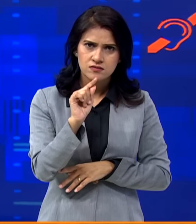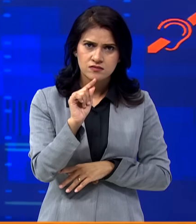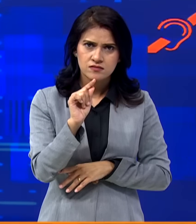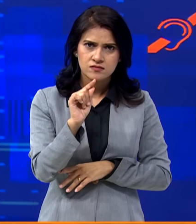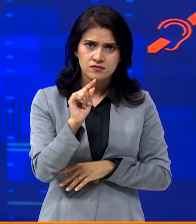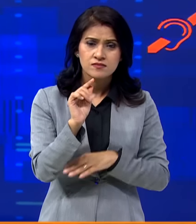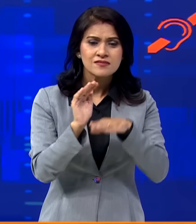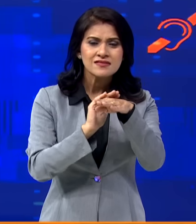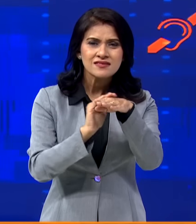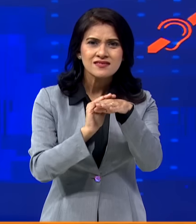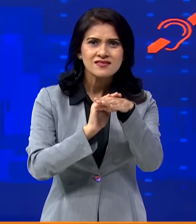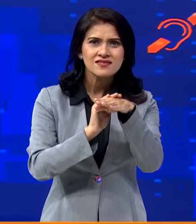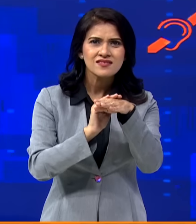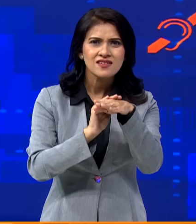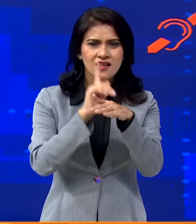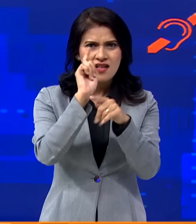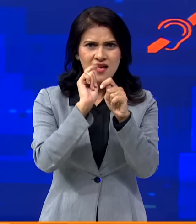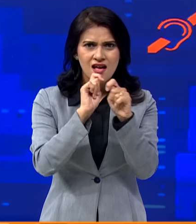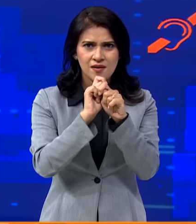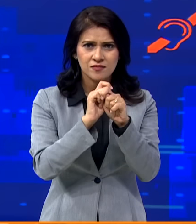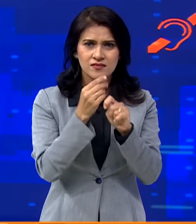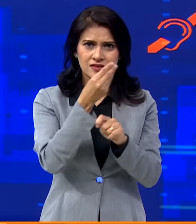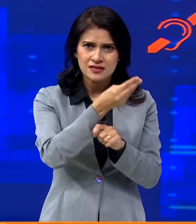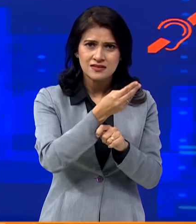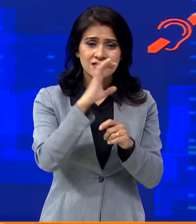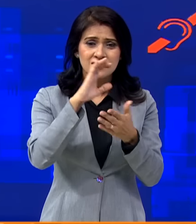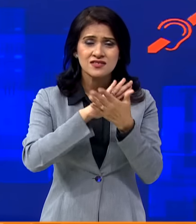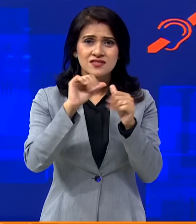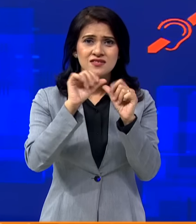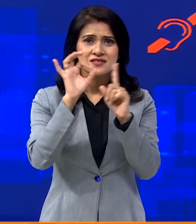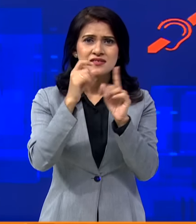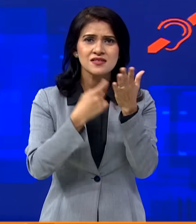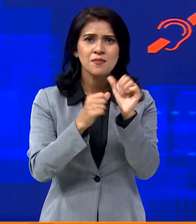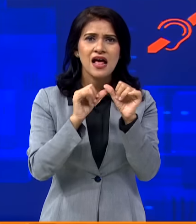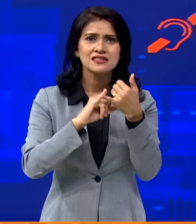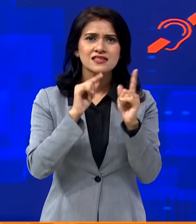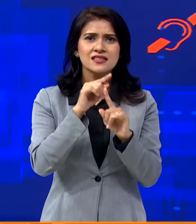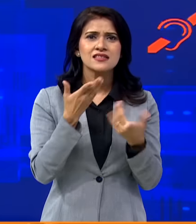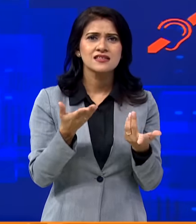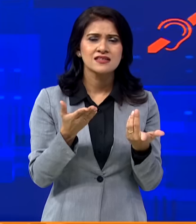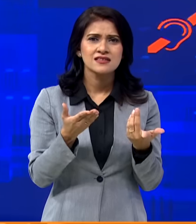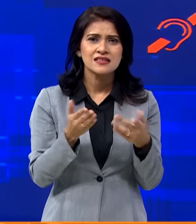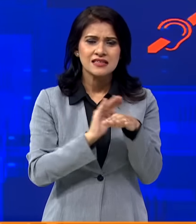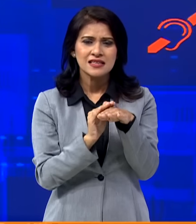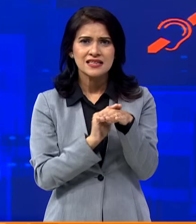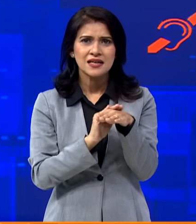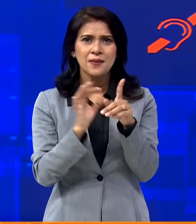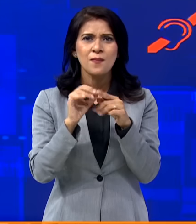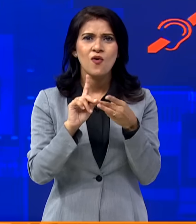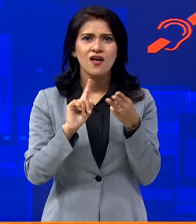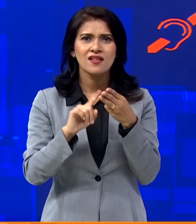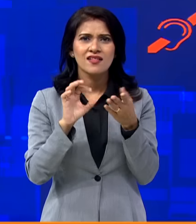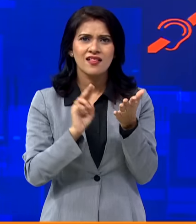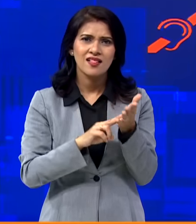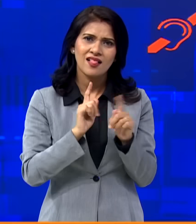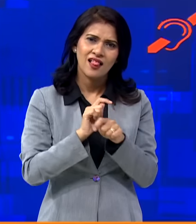चपरासी की नौकरी रजत जी सच को सच कहना बड़ा मुश्किल